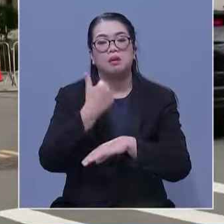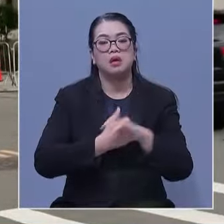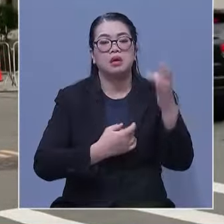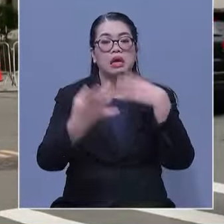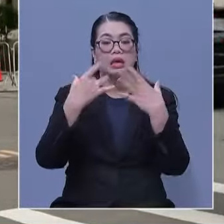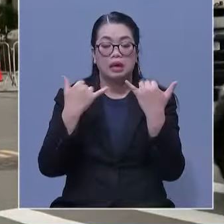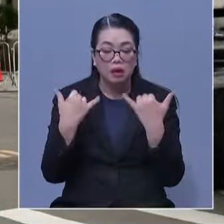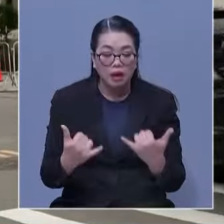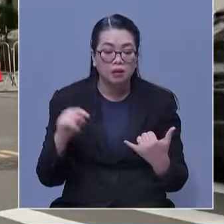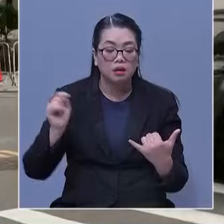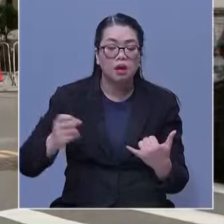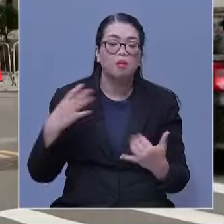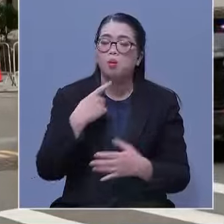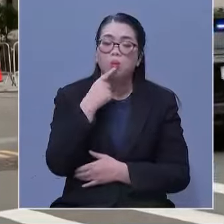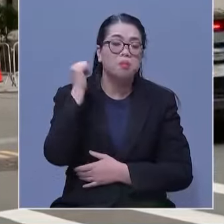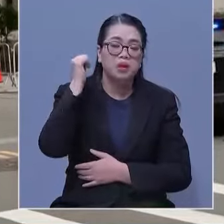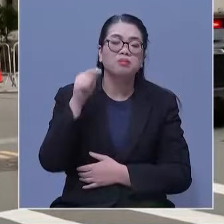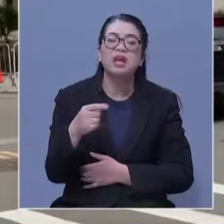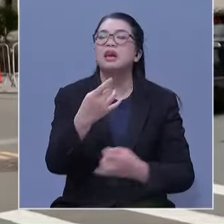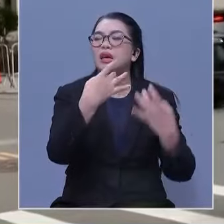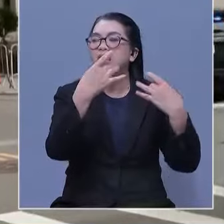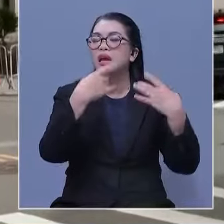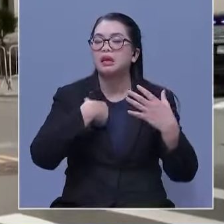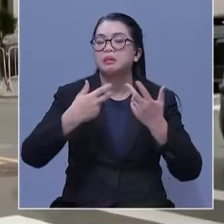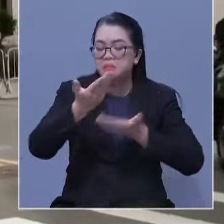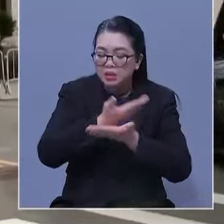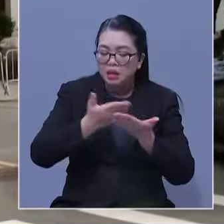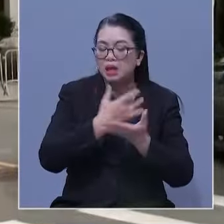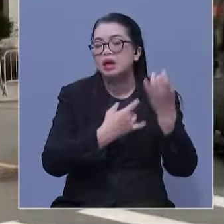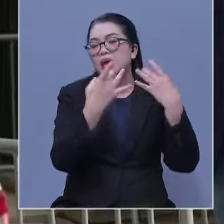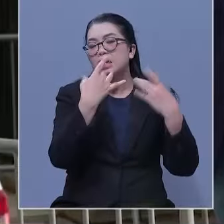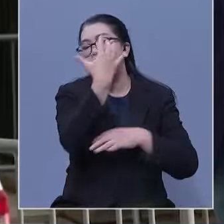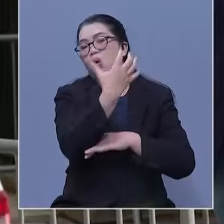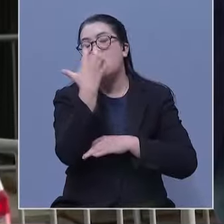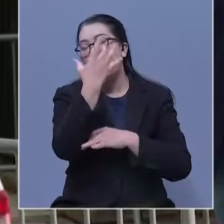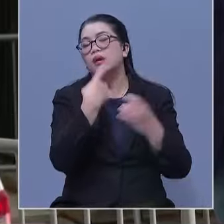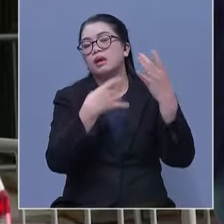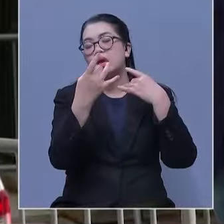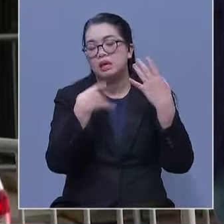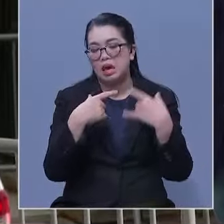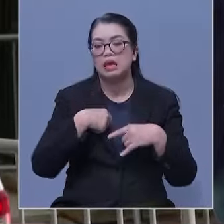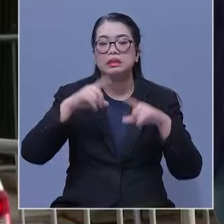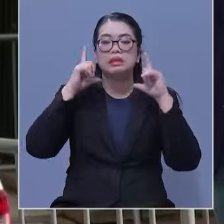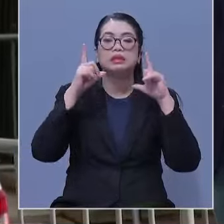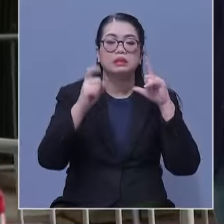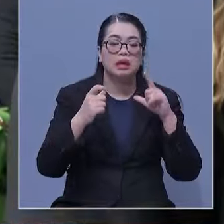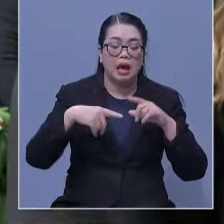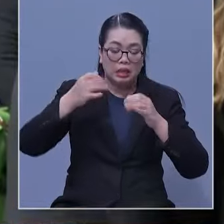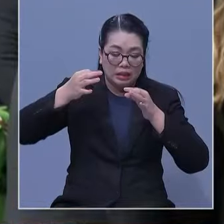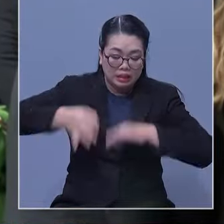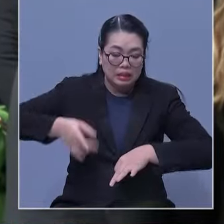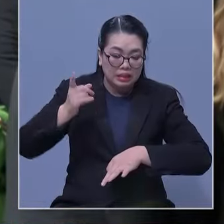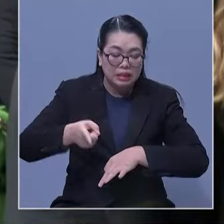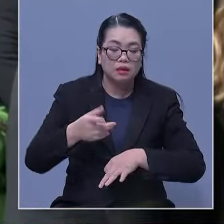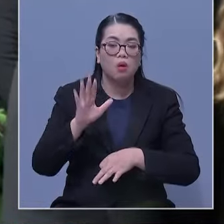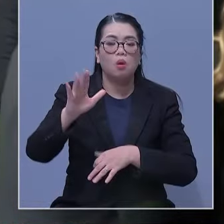ครั้งนี้ก็บอกแบบนี้อีกบอกว่านี่คือการพิจารณาคดีที่หลอกลวงนะคะแล้วบอกว่าคำตัดสินที่แท้จริงคือ